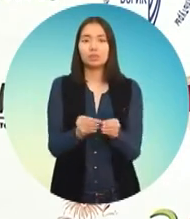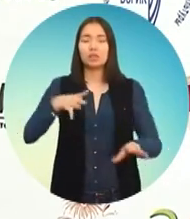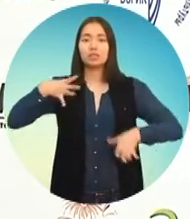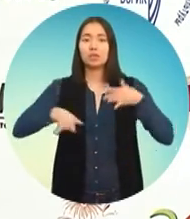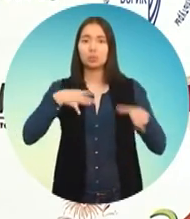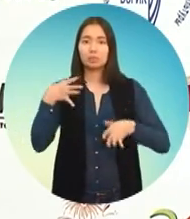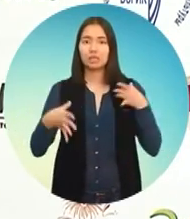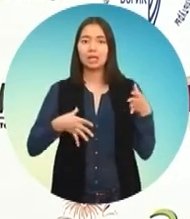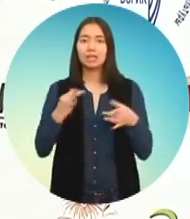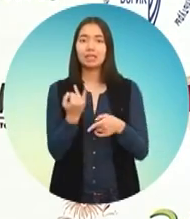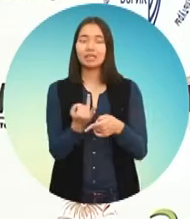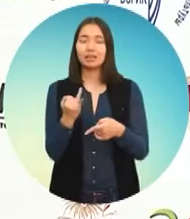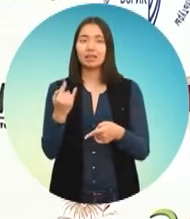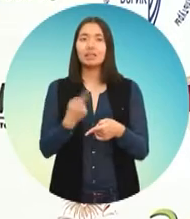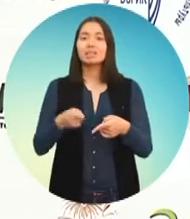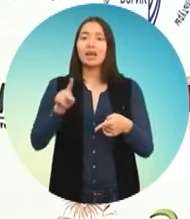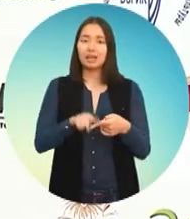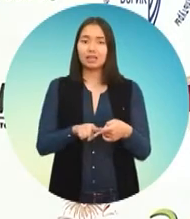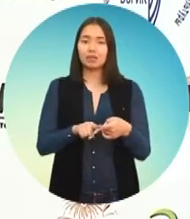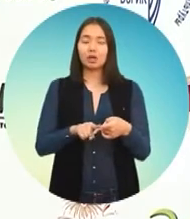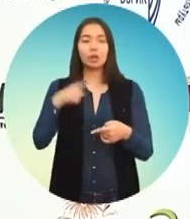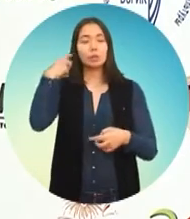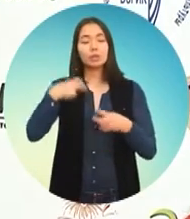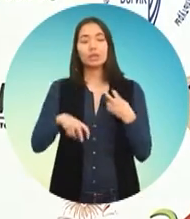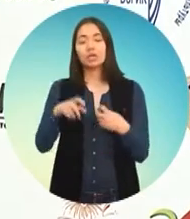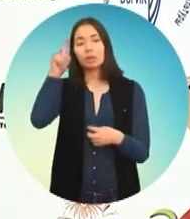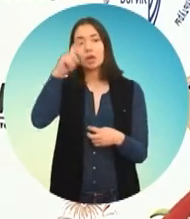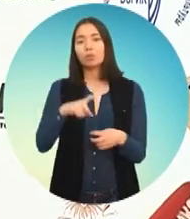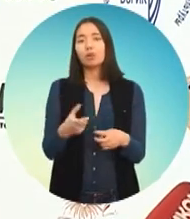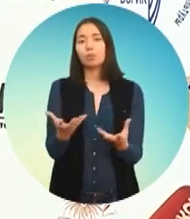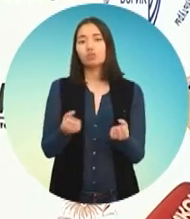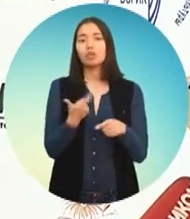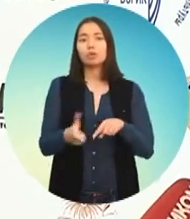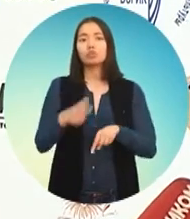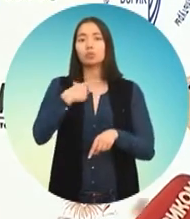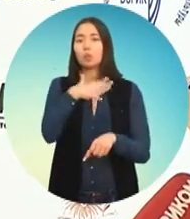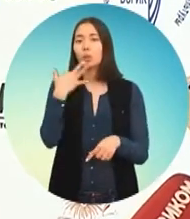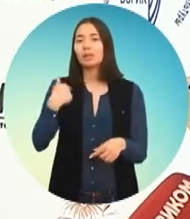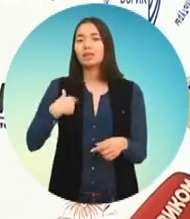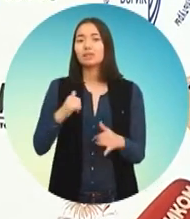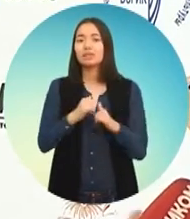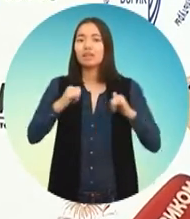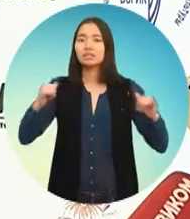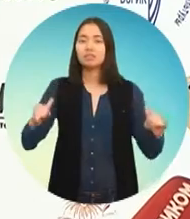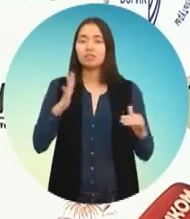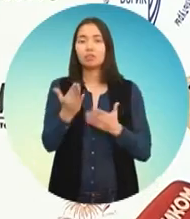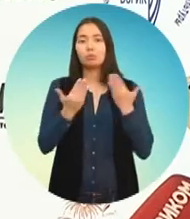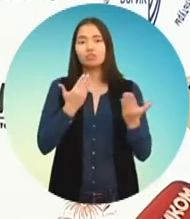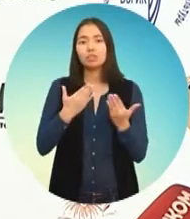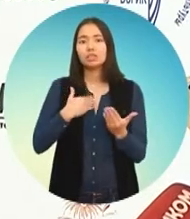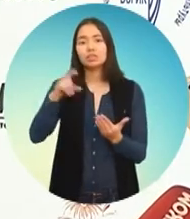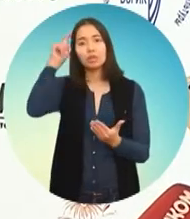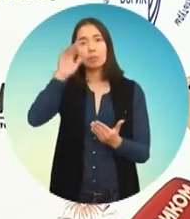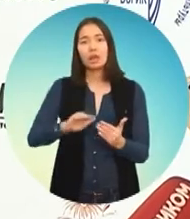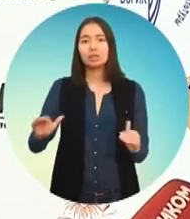тренируются. Из-за этого глухие ребята получают очень много для себя в развитии, в общении с